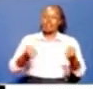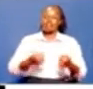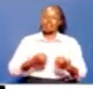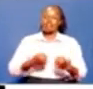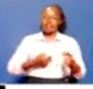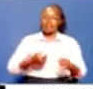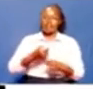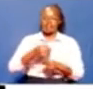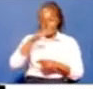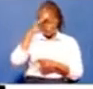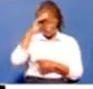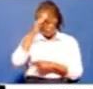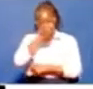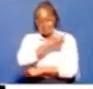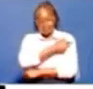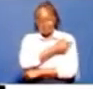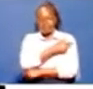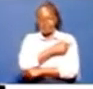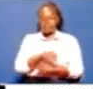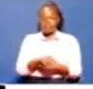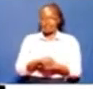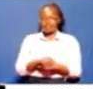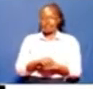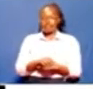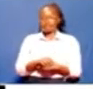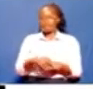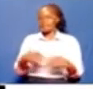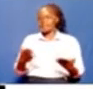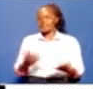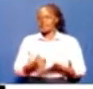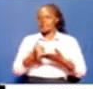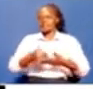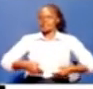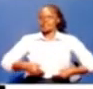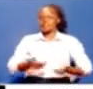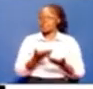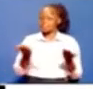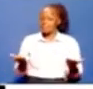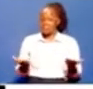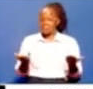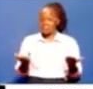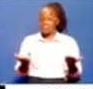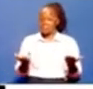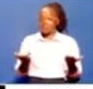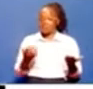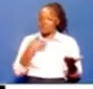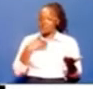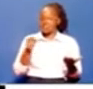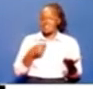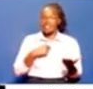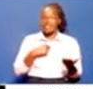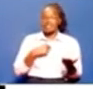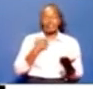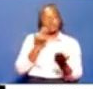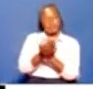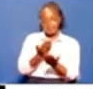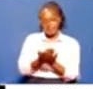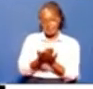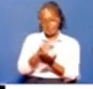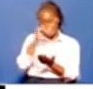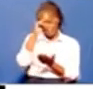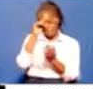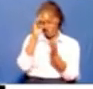huo. Tutafute jinsi ya kusaidia hawa vijana. Kwa hivyo ninaomba serikali kama